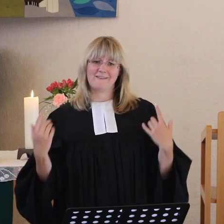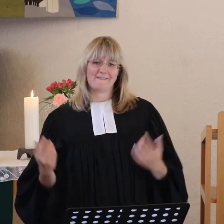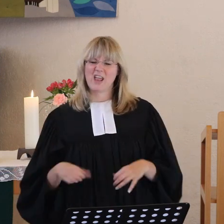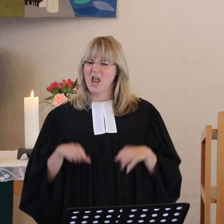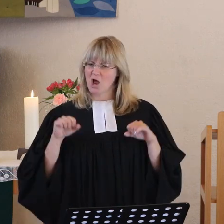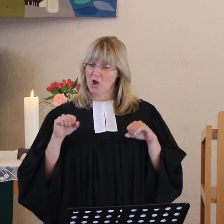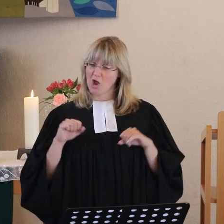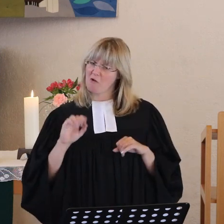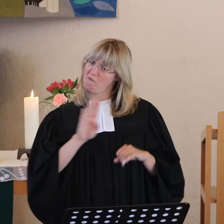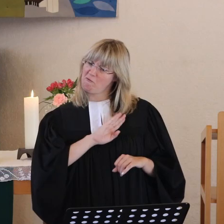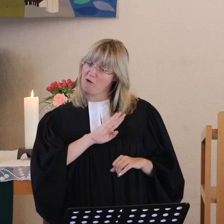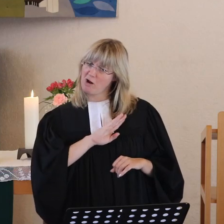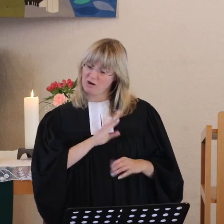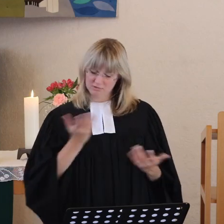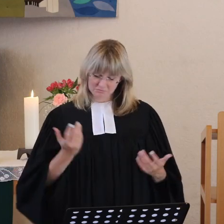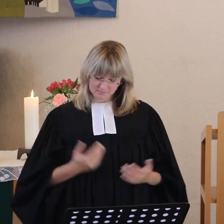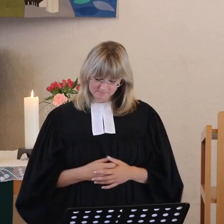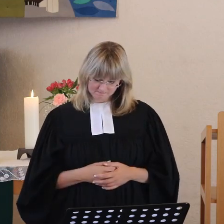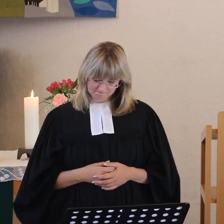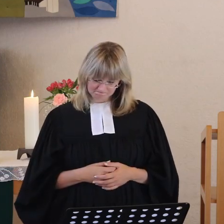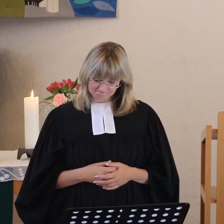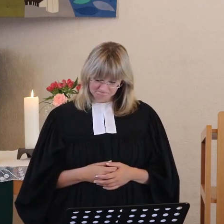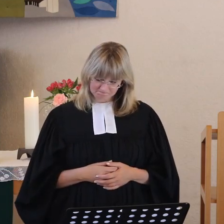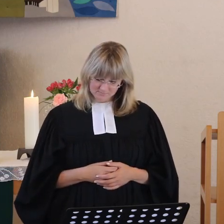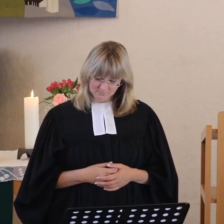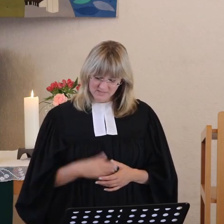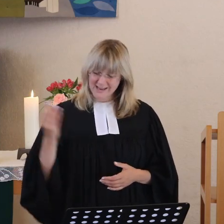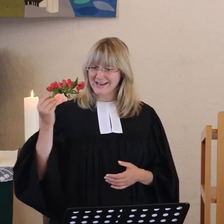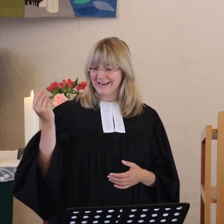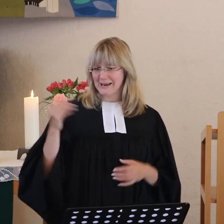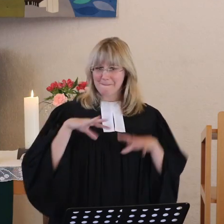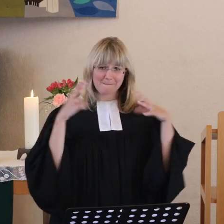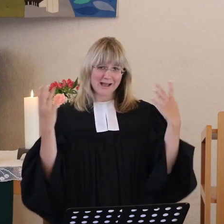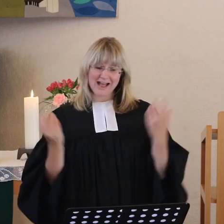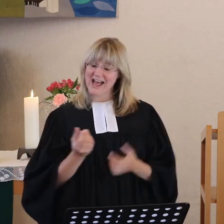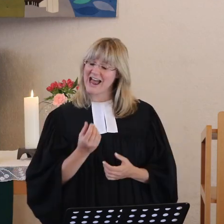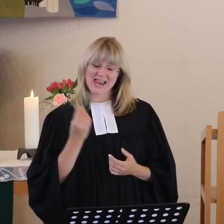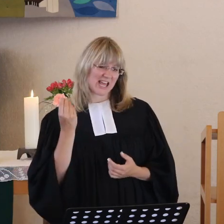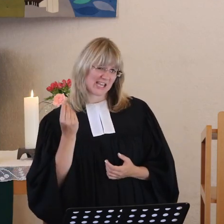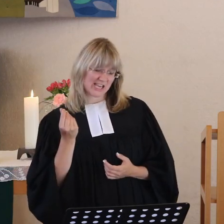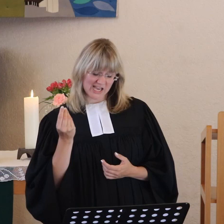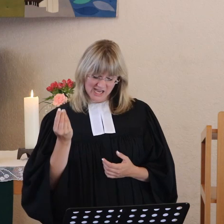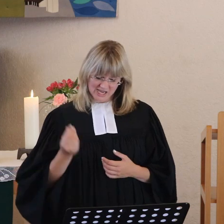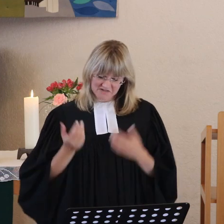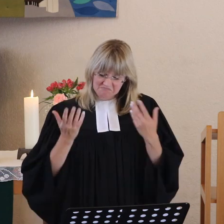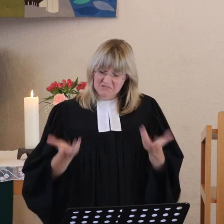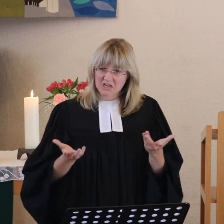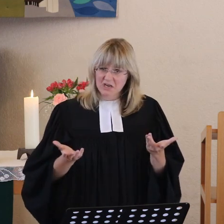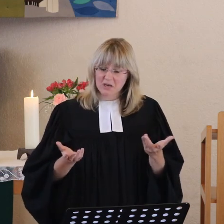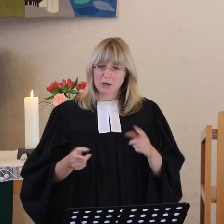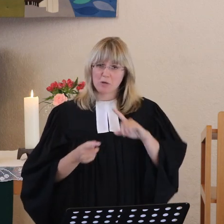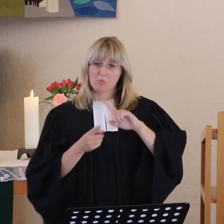Wie viel Freiraum wollen wir haben? Und wie viel gemeinsam? Sind wir also eher